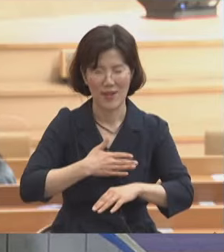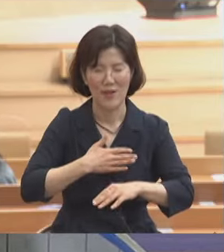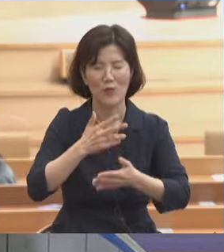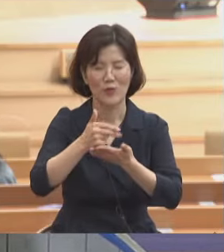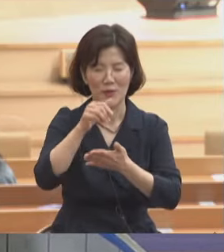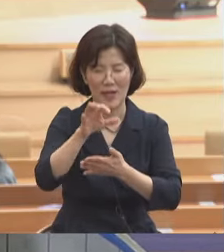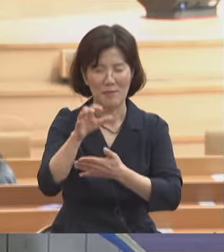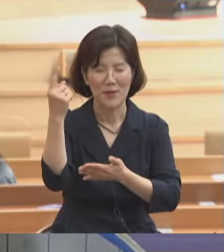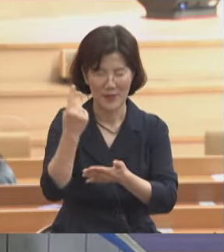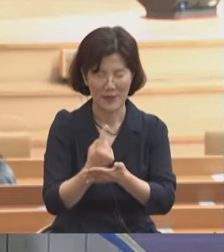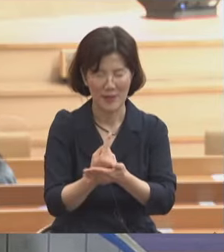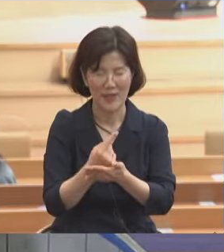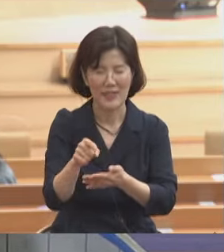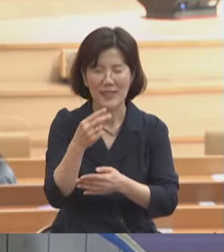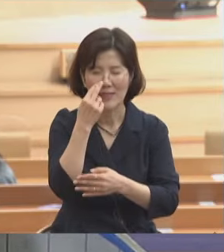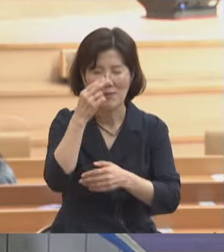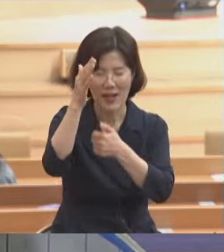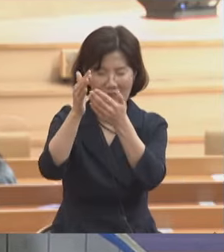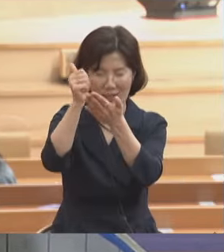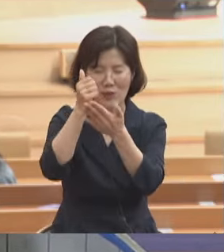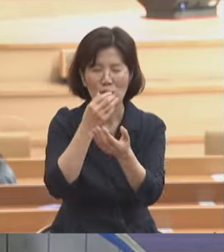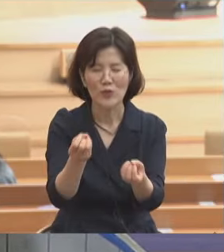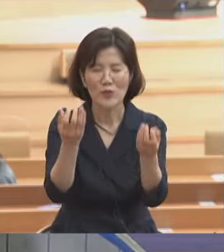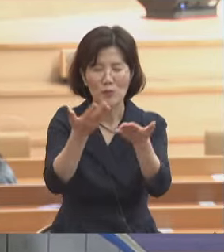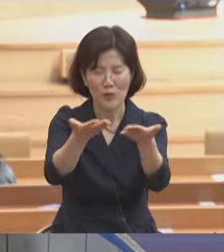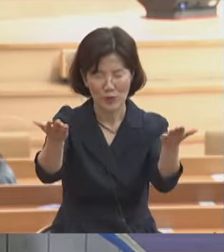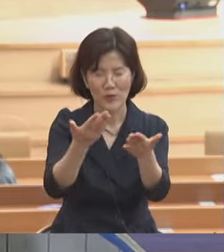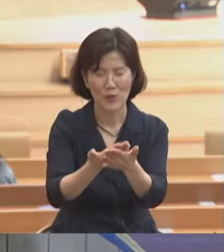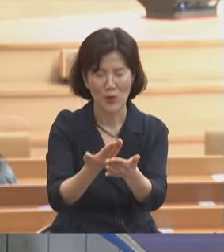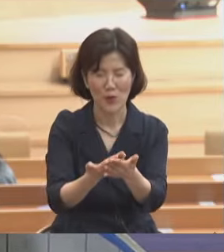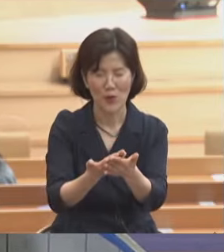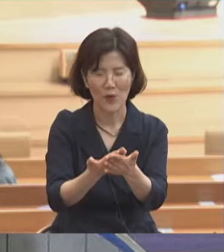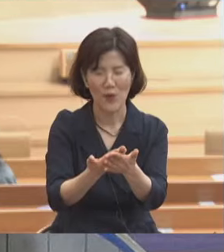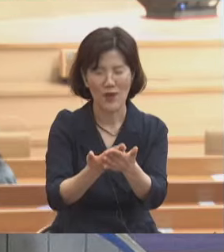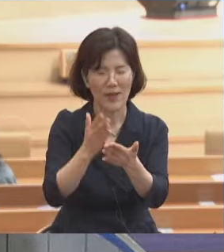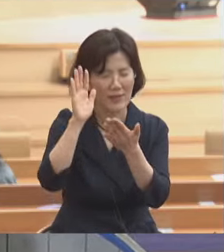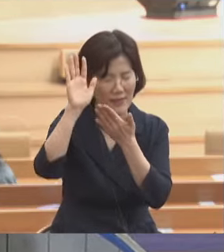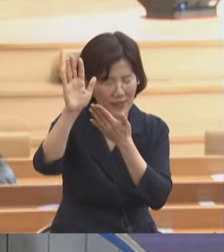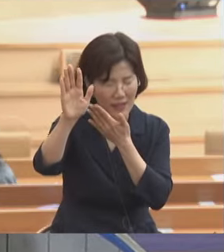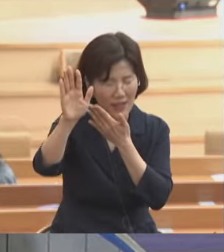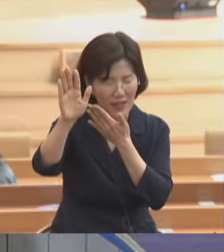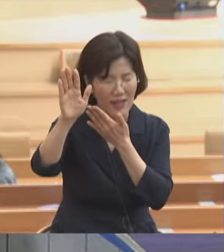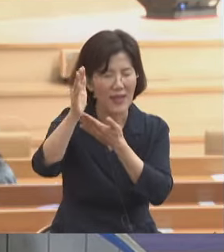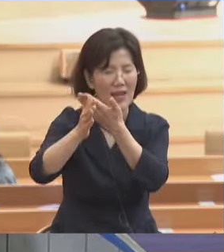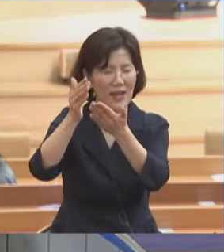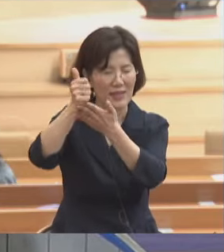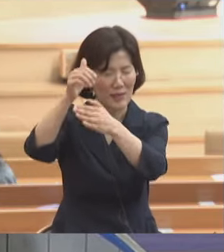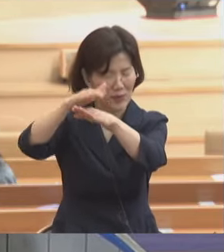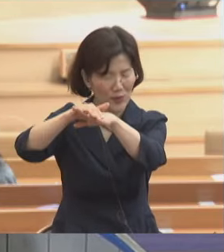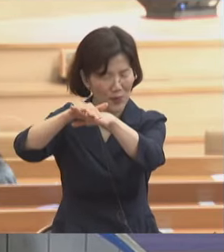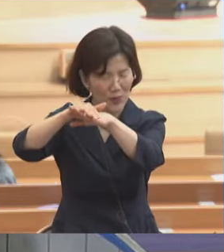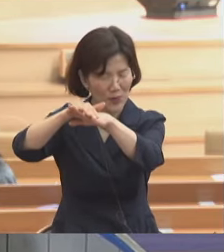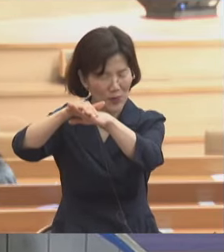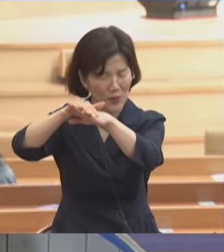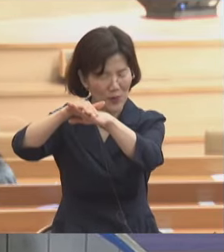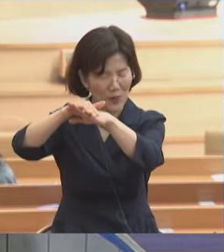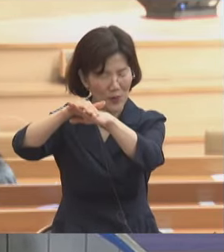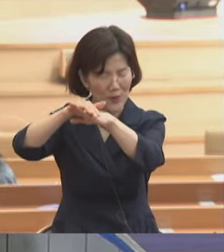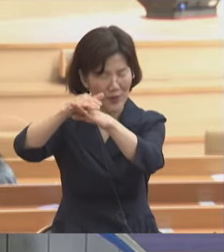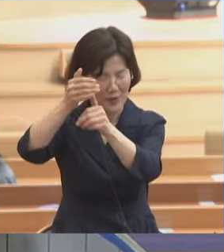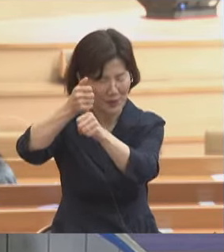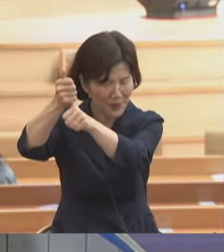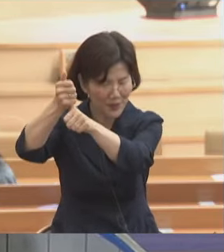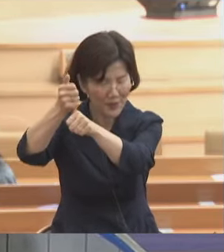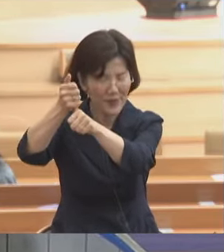나아갑니다. 이 생명을 하나님이 축복하여 주시고 장래가 하나님의 손에 붙들림 받아질 수